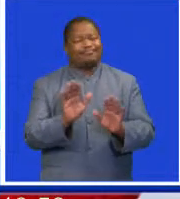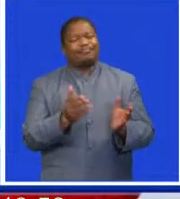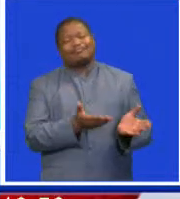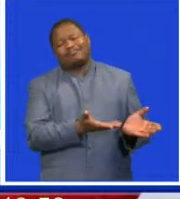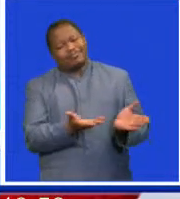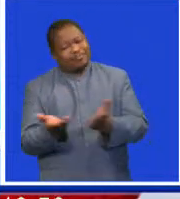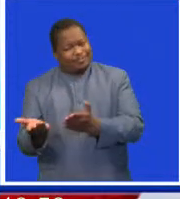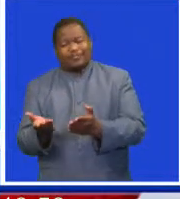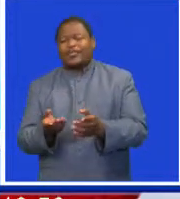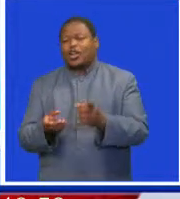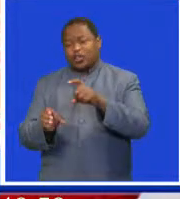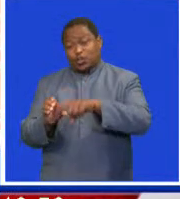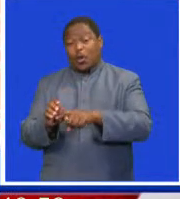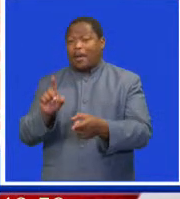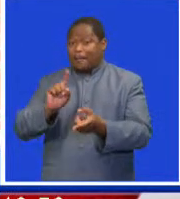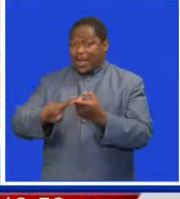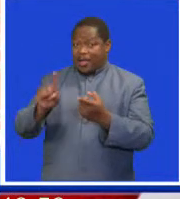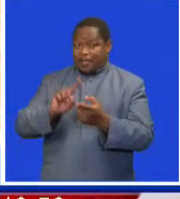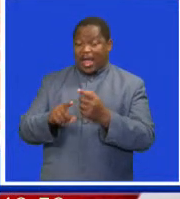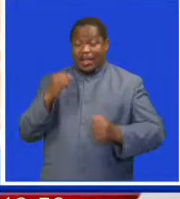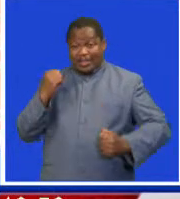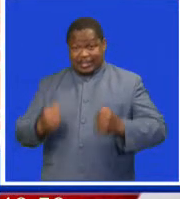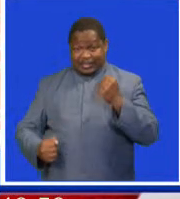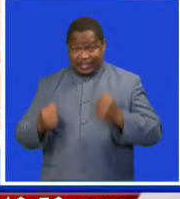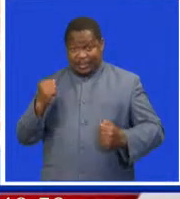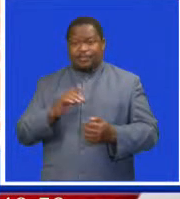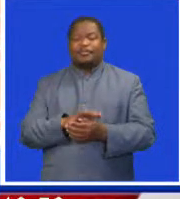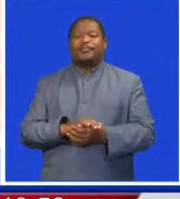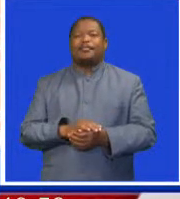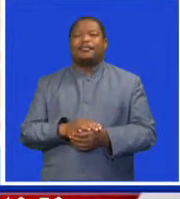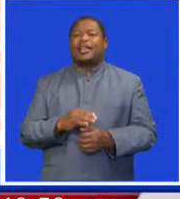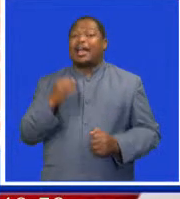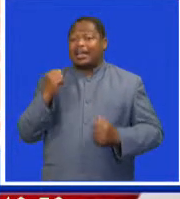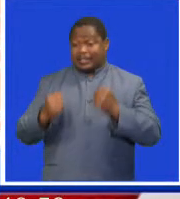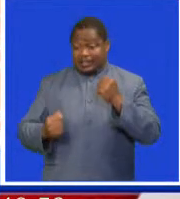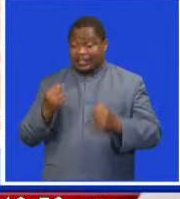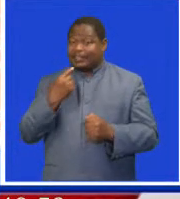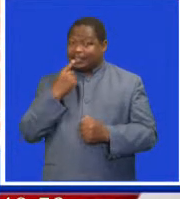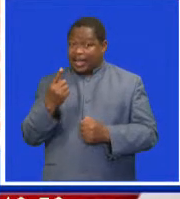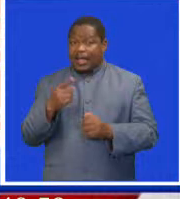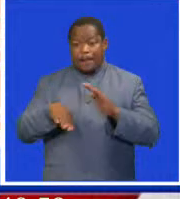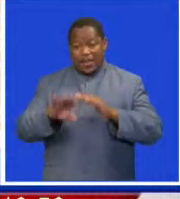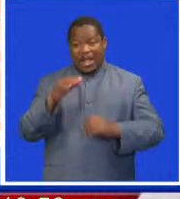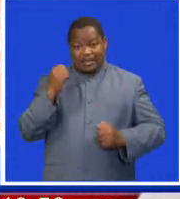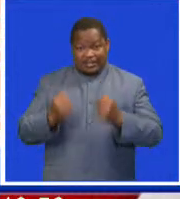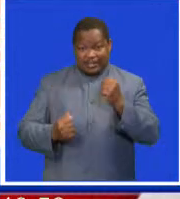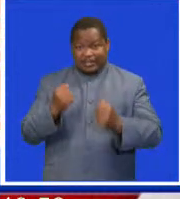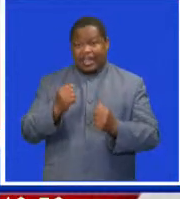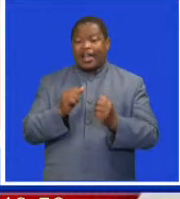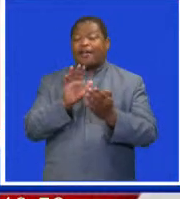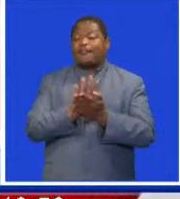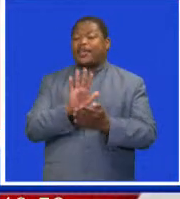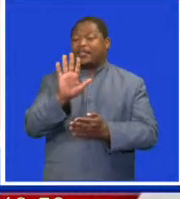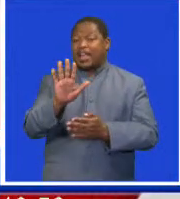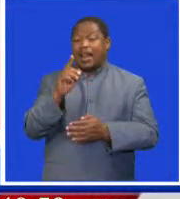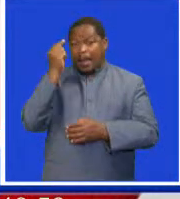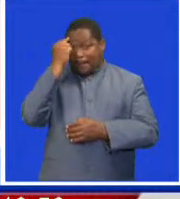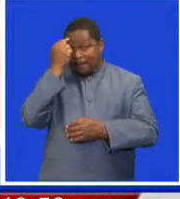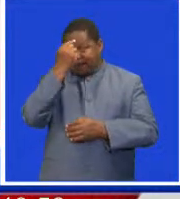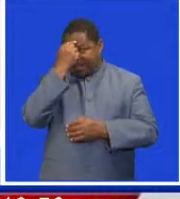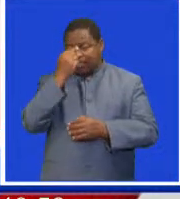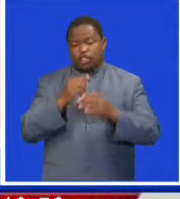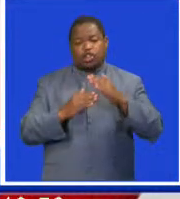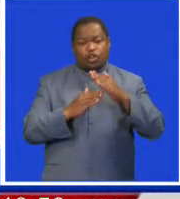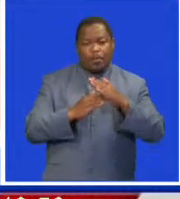kumele ingagijinywe isikhathi lesingeduli kwemizuzu lelishumi nesihlanu lenhlangano ithi yona kunginyalo kude emidlalo yelibanga leyilungisako